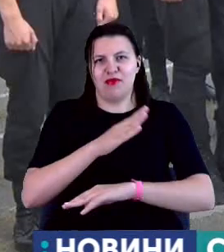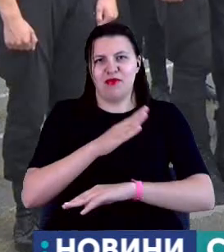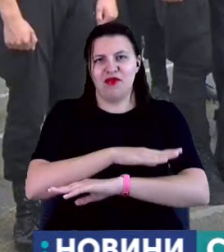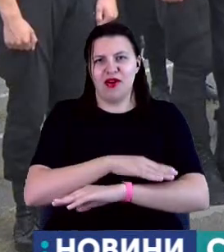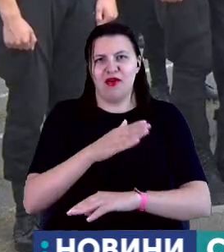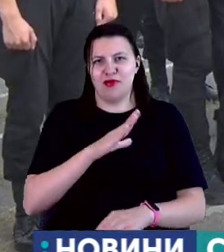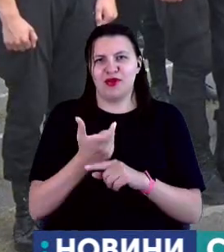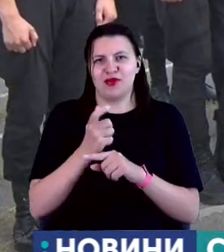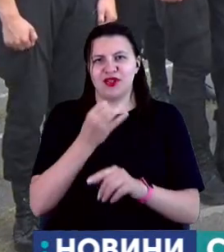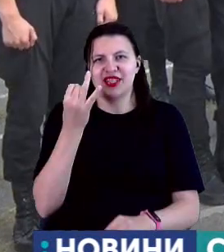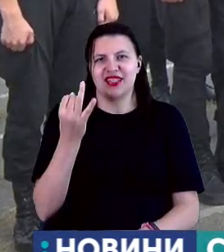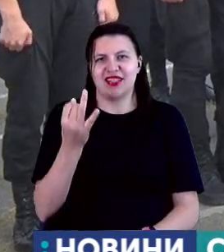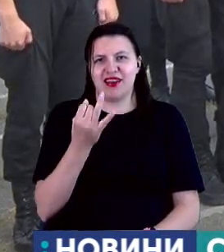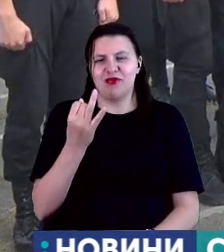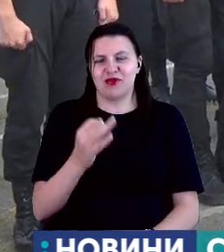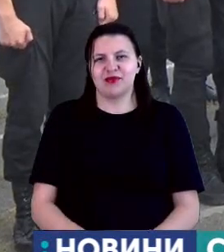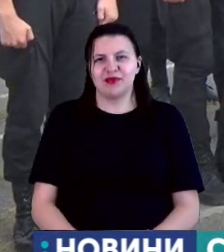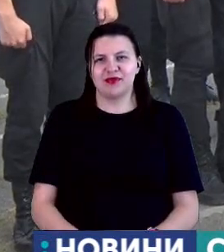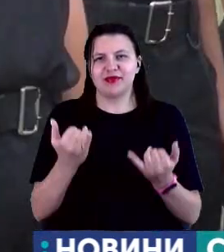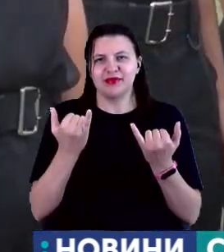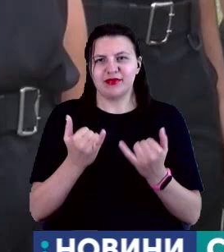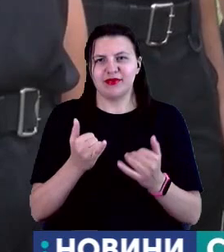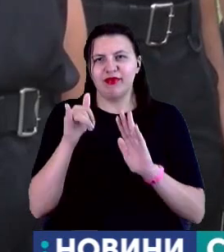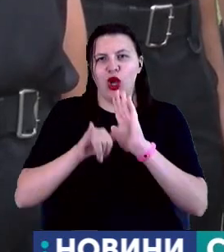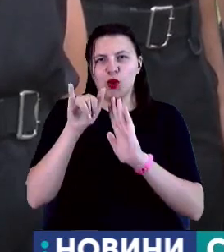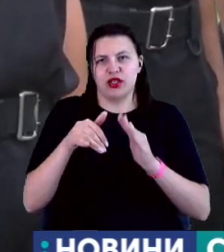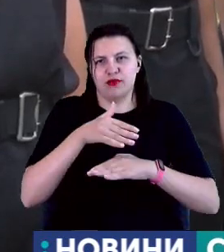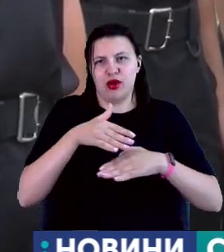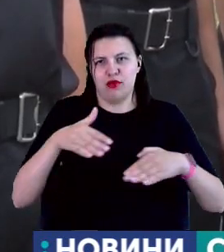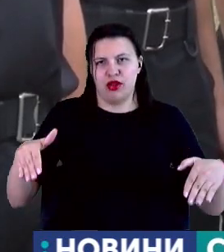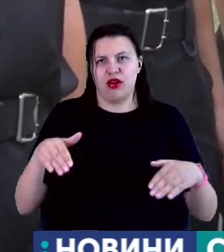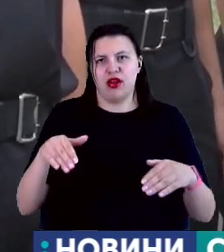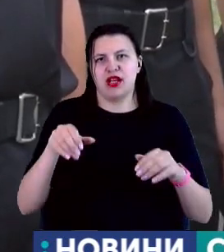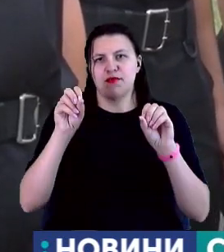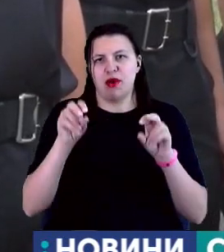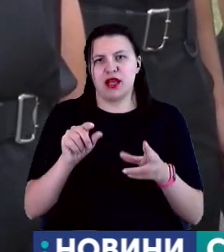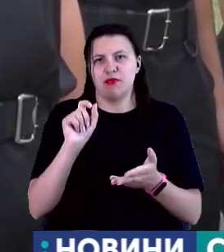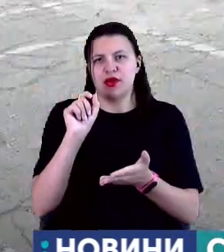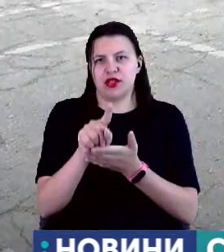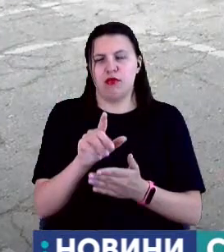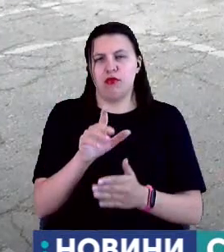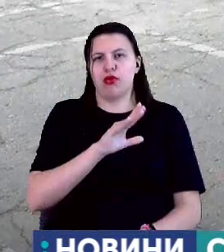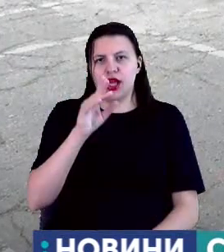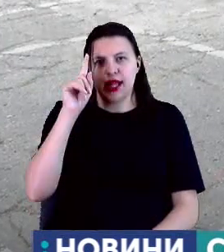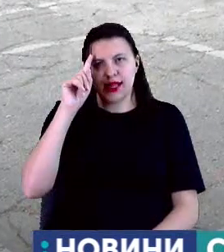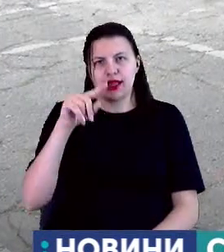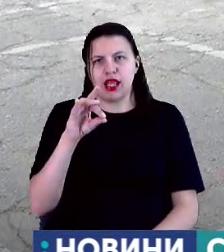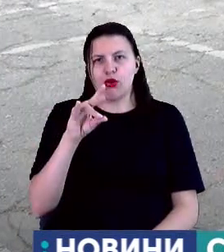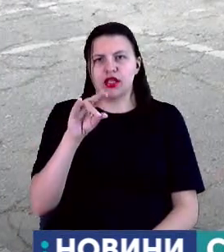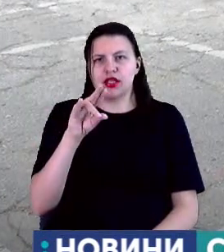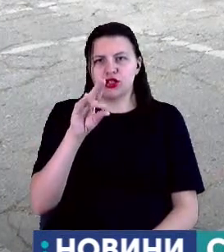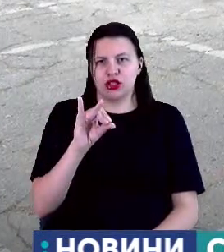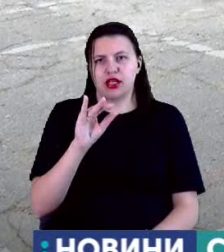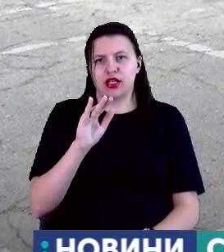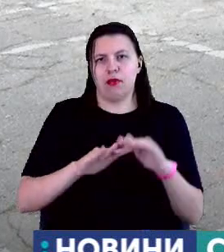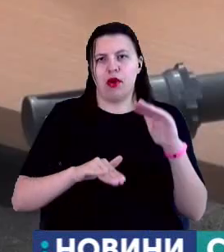цікаво. Сьогодні на університетському спортмайданчику спецпризначенці провели теоретичні та практичні заняття для курсантів. На цих